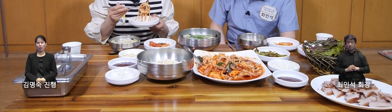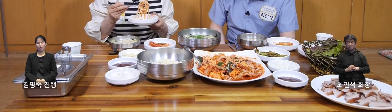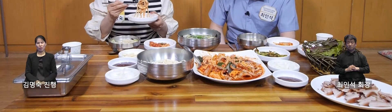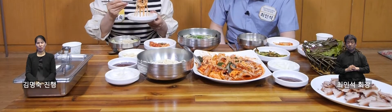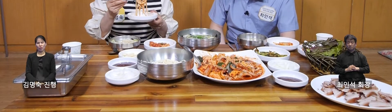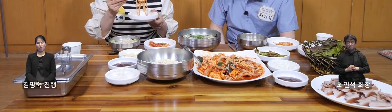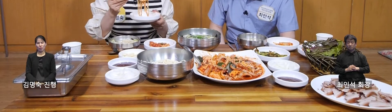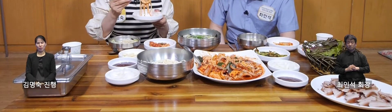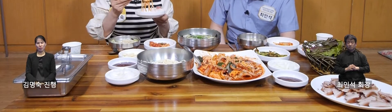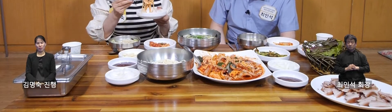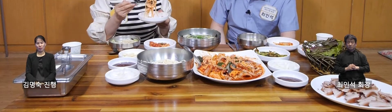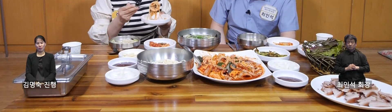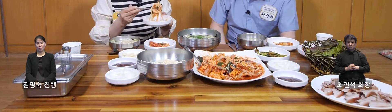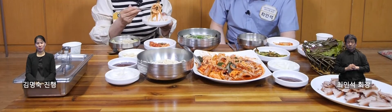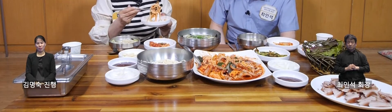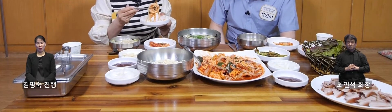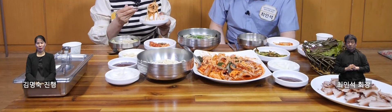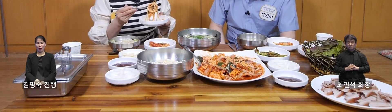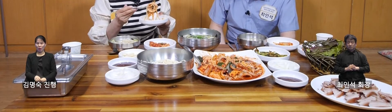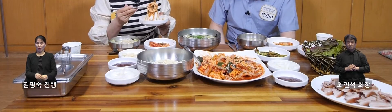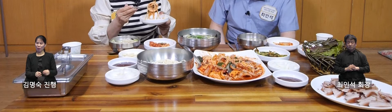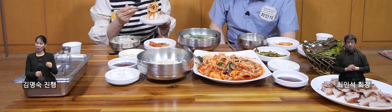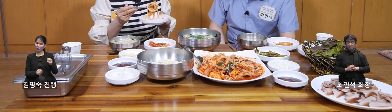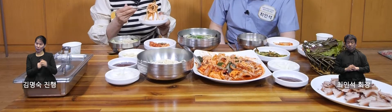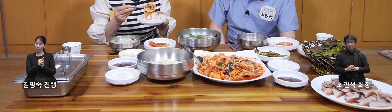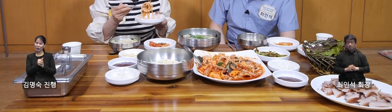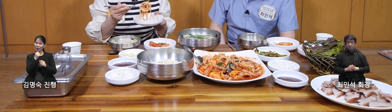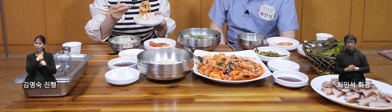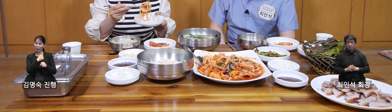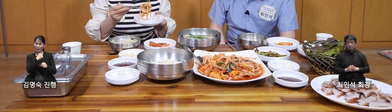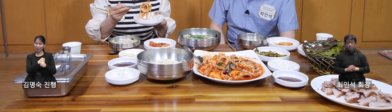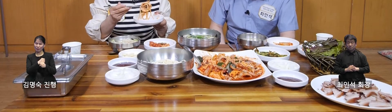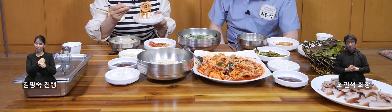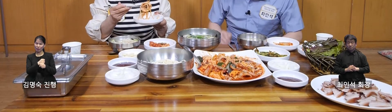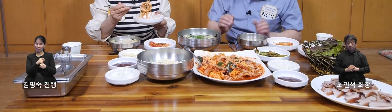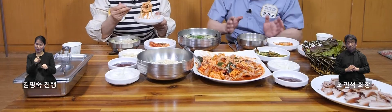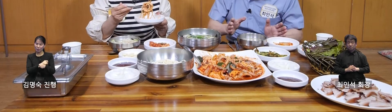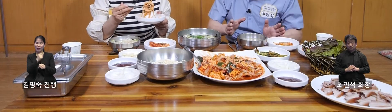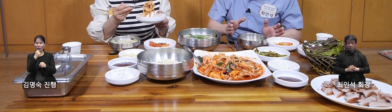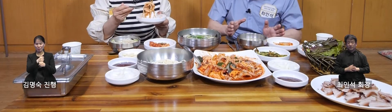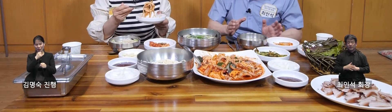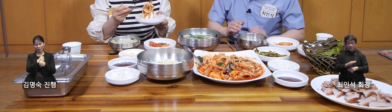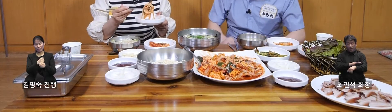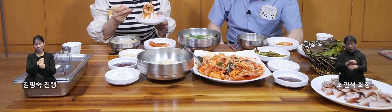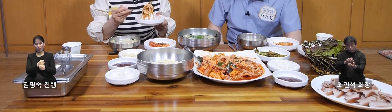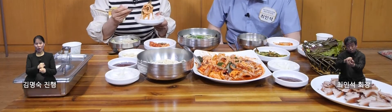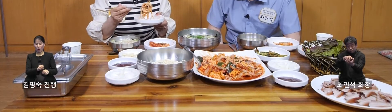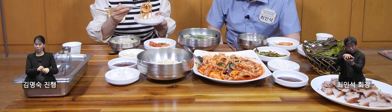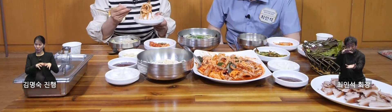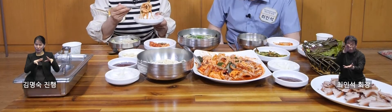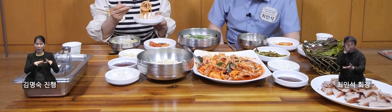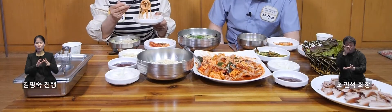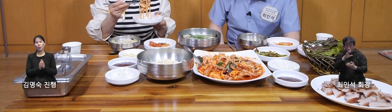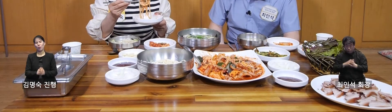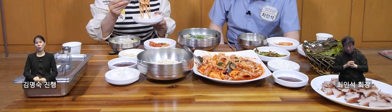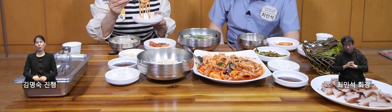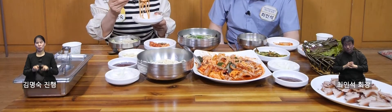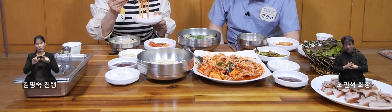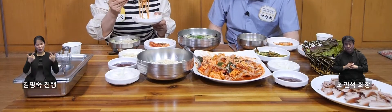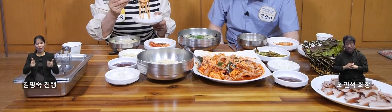면에도 뭔가를 첨가를 해서 이렇게 반죽을 하시고 네. 예. 잘 불지 않고. 예, 불지 않고 네. 그리고